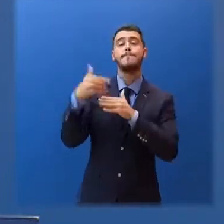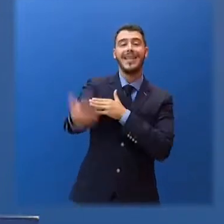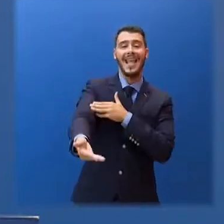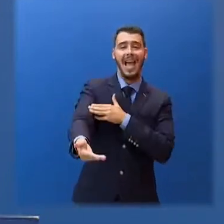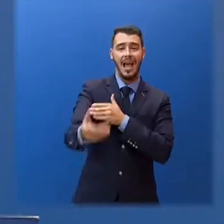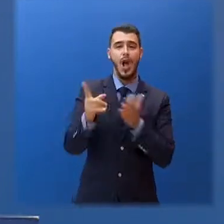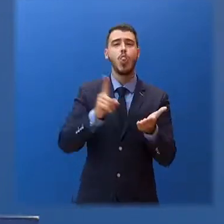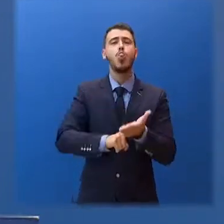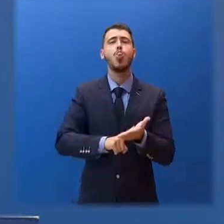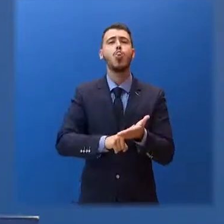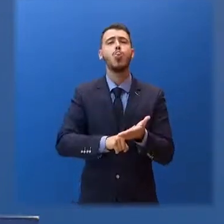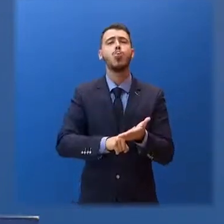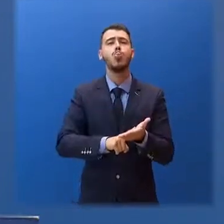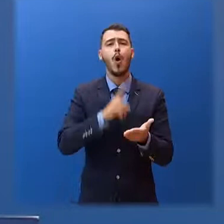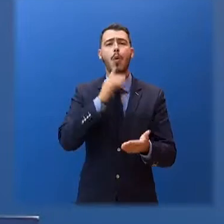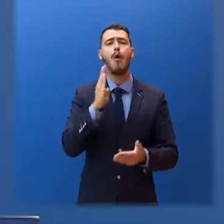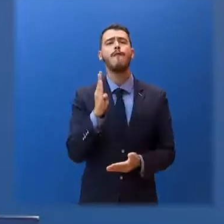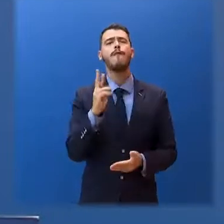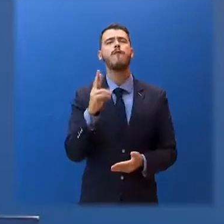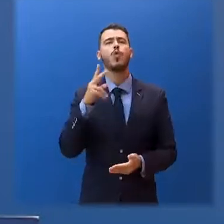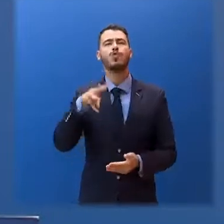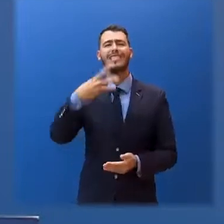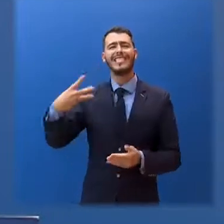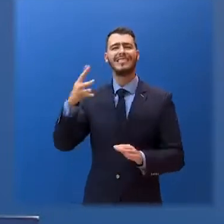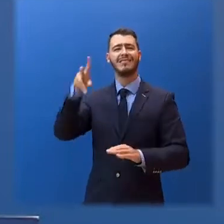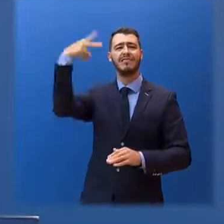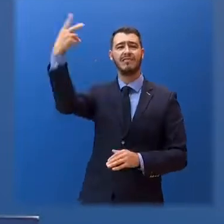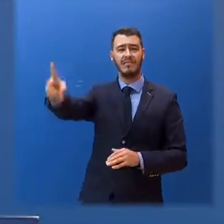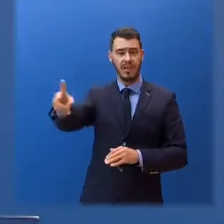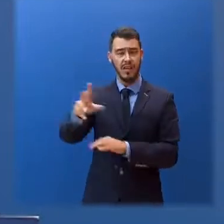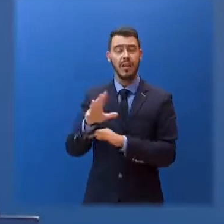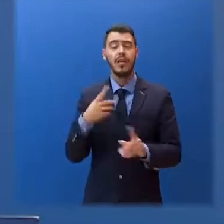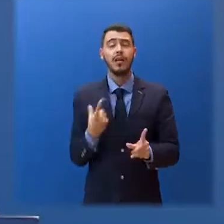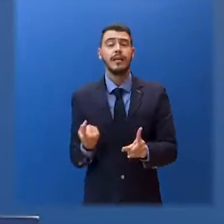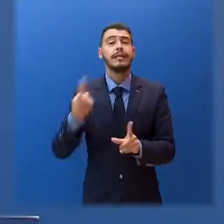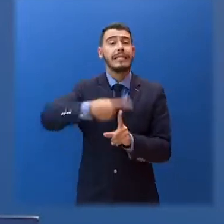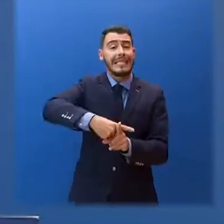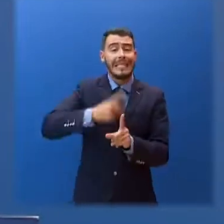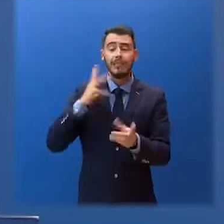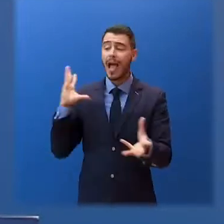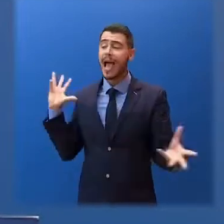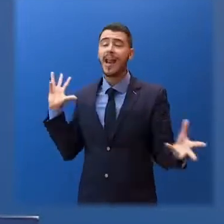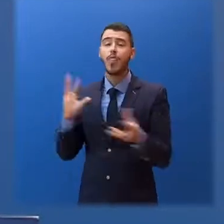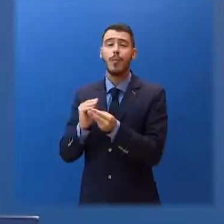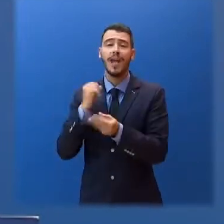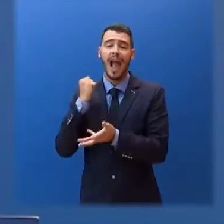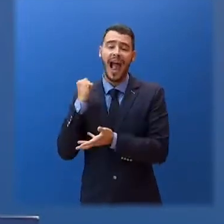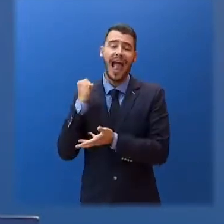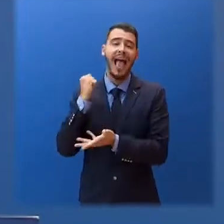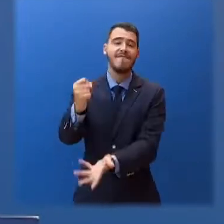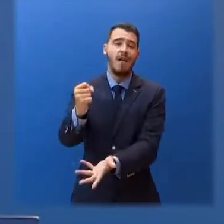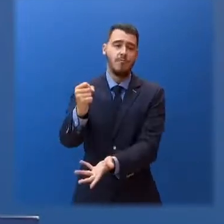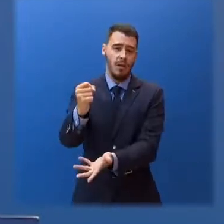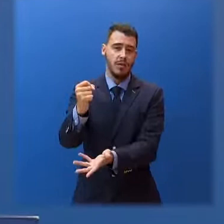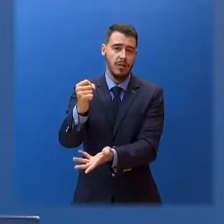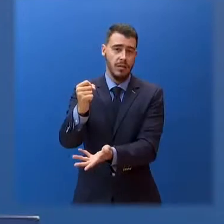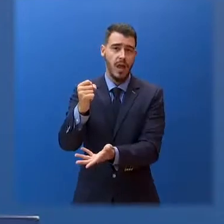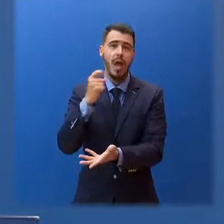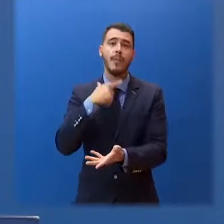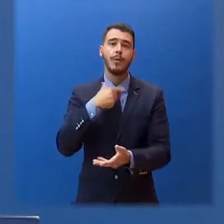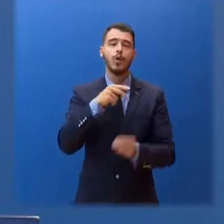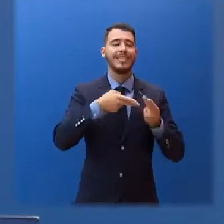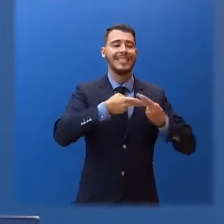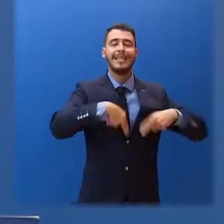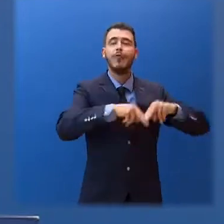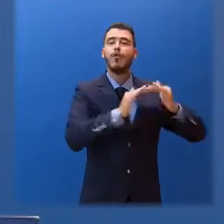νόμο Βρούτσι, ας το πούμε έτσι, αλλά και με την απόφαση να χορηγηθούν τα αναδρομικά εφάπαξ και να έχουμε την πλήρη συμμόρφωση με την απόφαση Συμβουλίου της